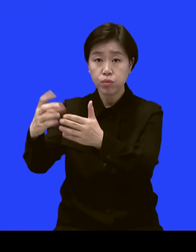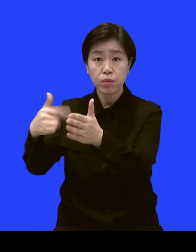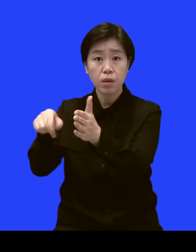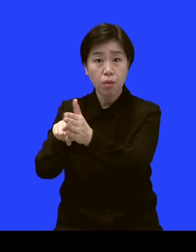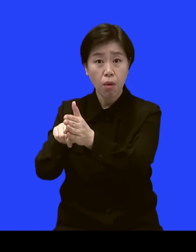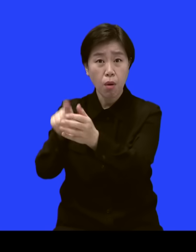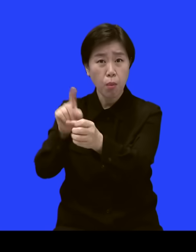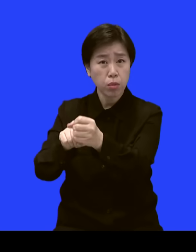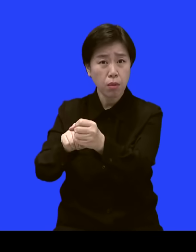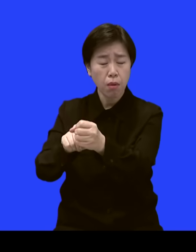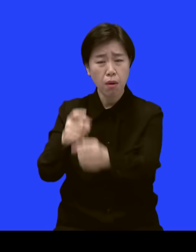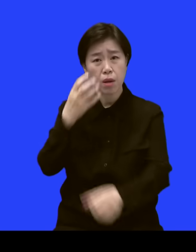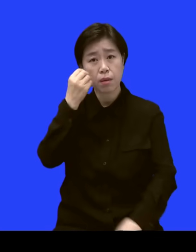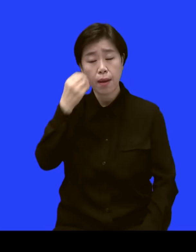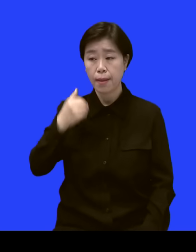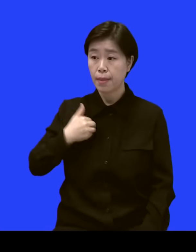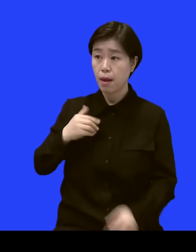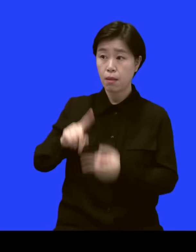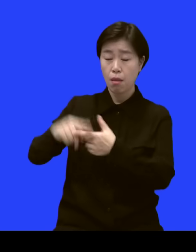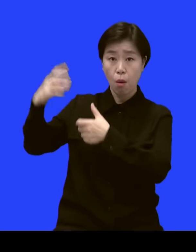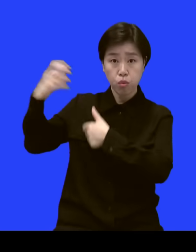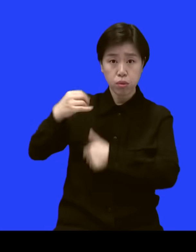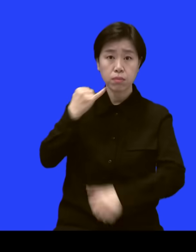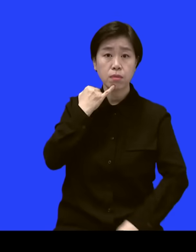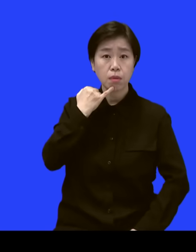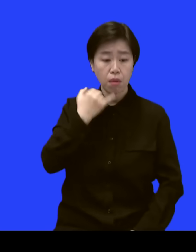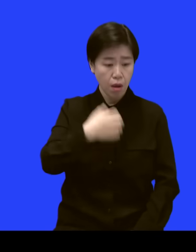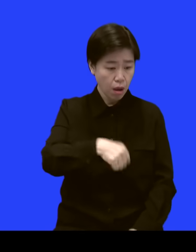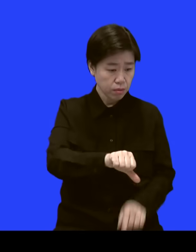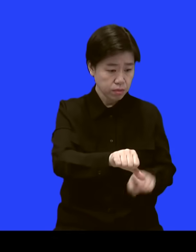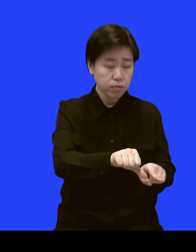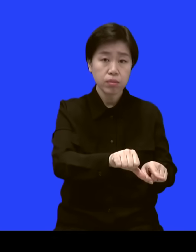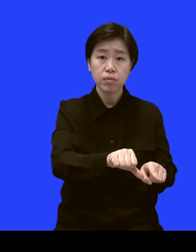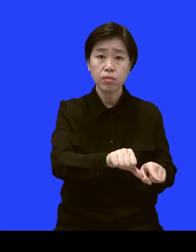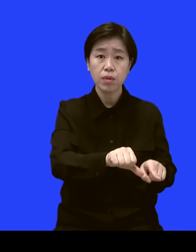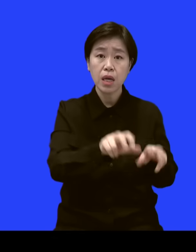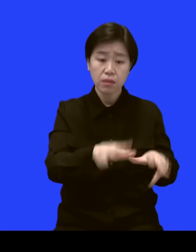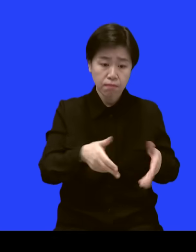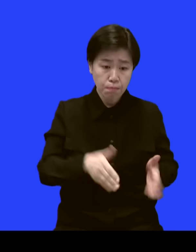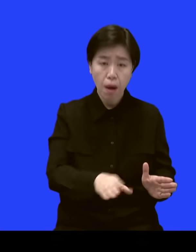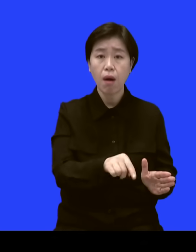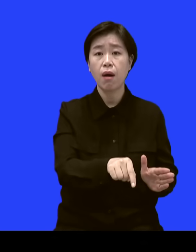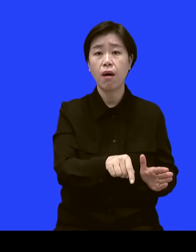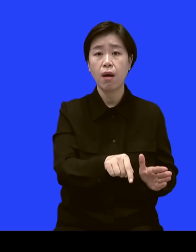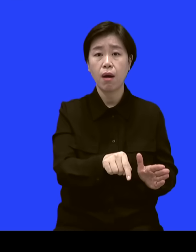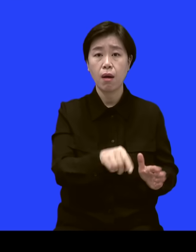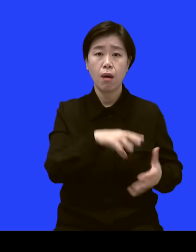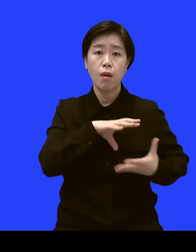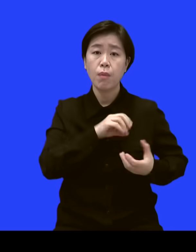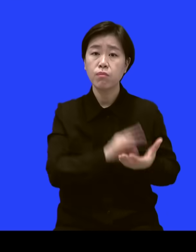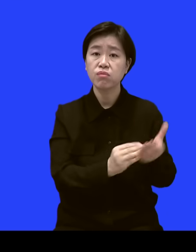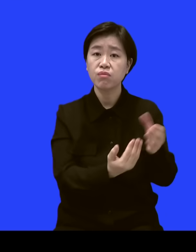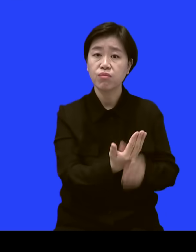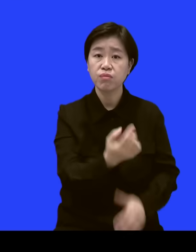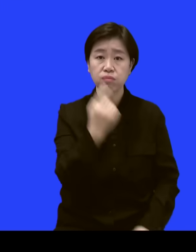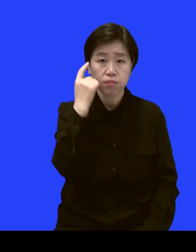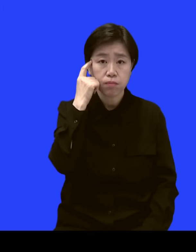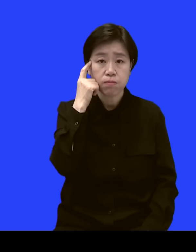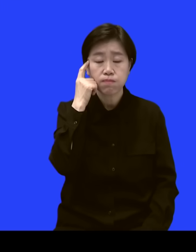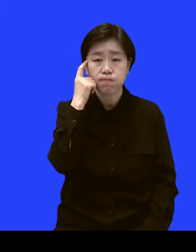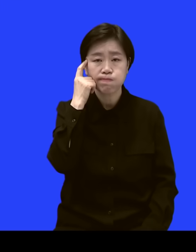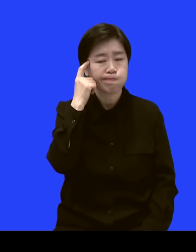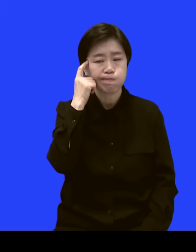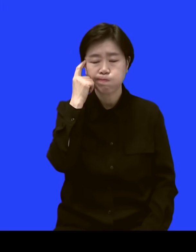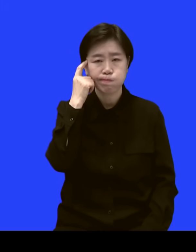무슨 잘못이 있나. 그래서 제 마음속에 딱 뭐 그 전까지도 뭐 교회를 안 나갔지만 그래도